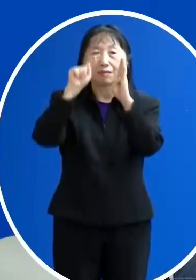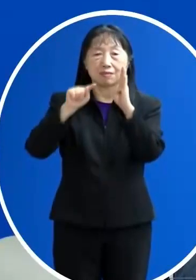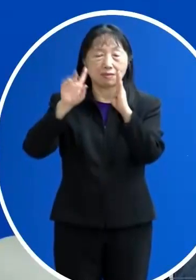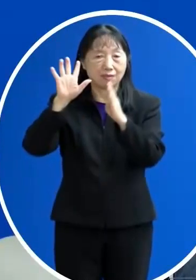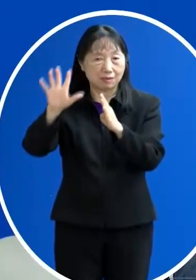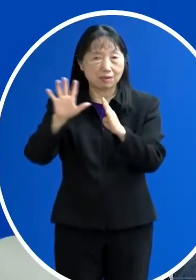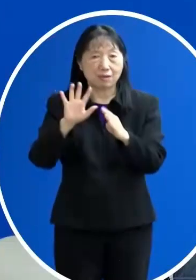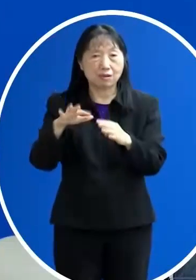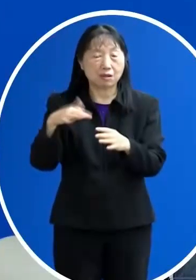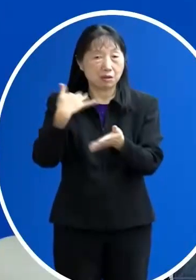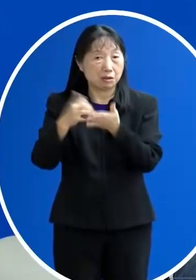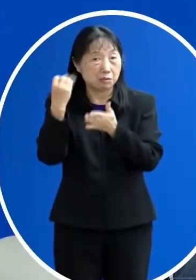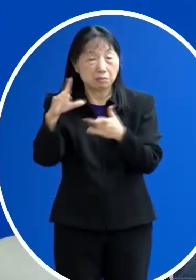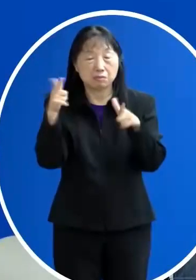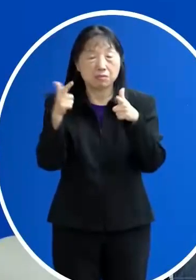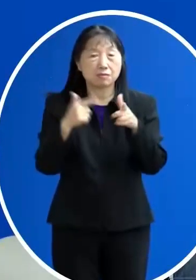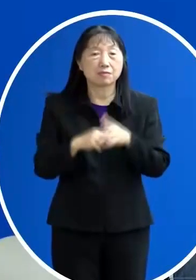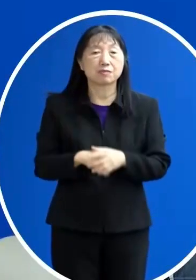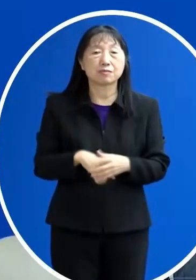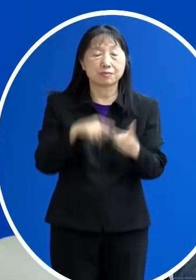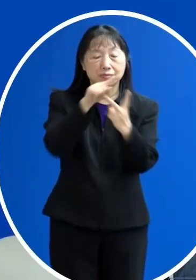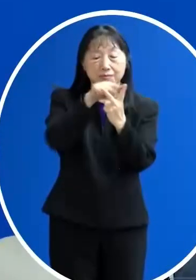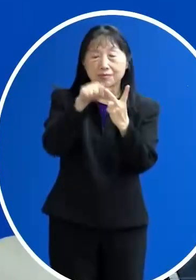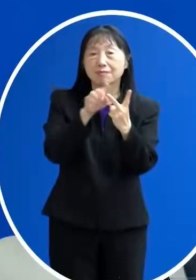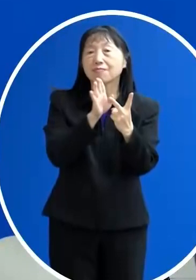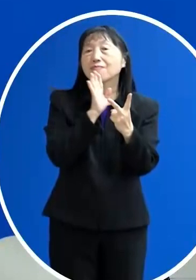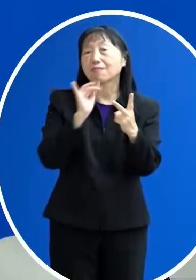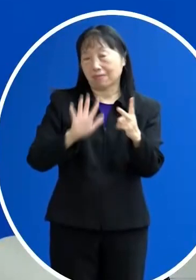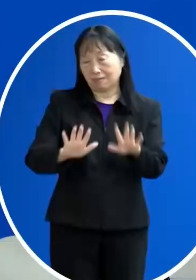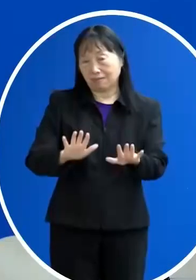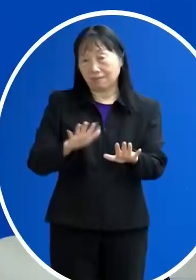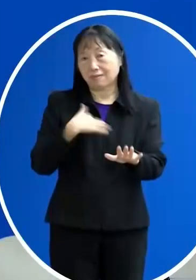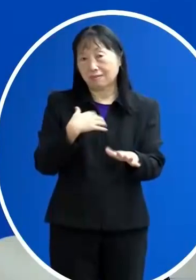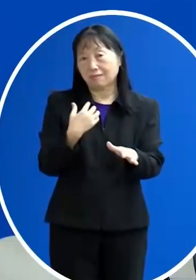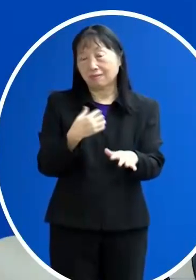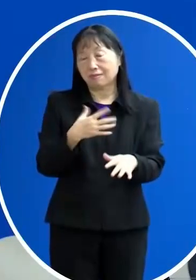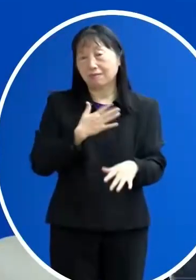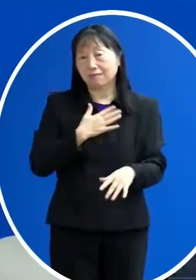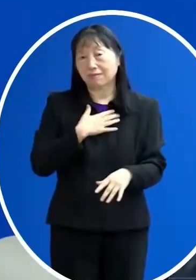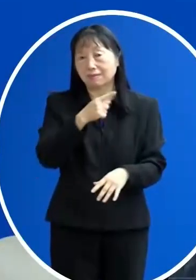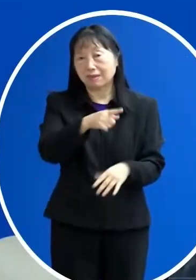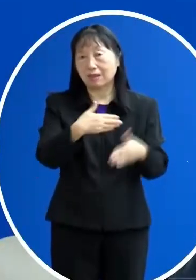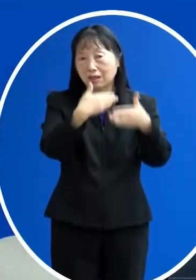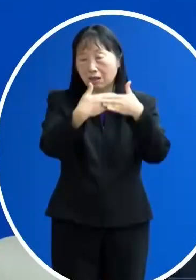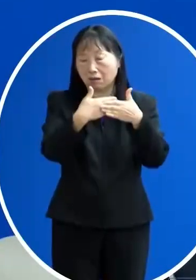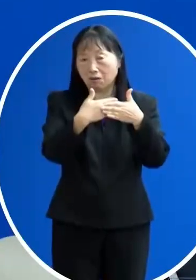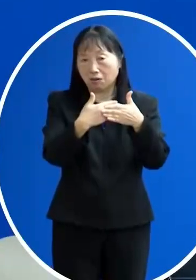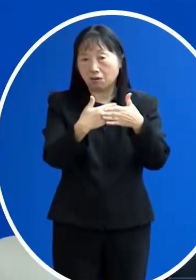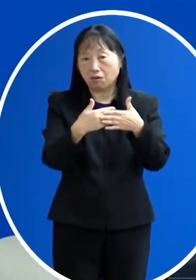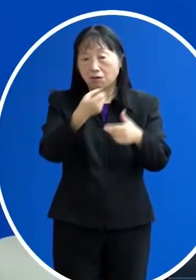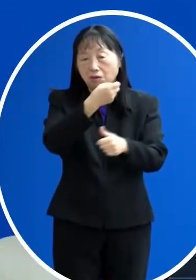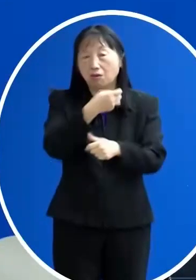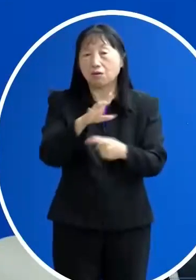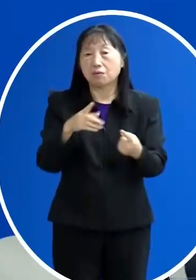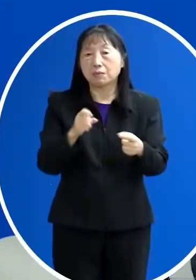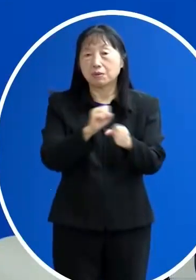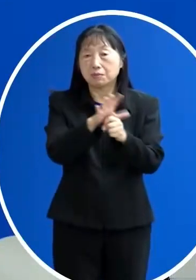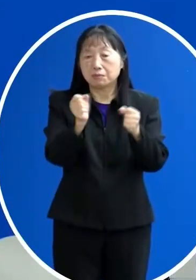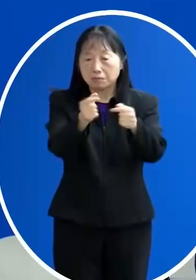BA.5，那不算是新兴的变异株哈。那这两个都是我们目前掌握到在中国目前流行的主流的病毒哈，就